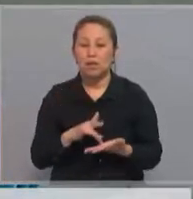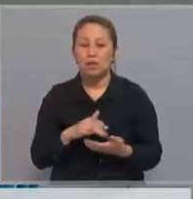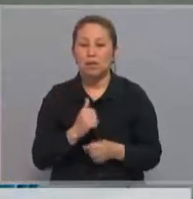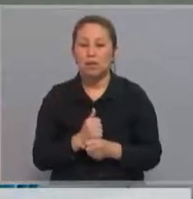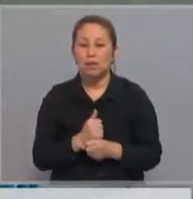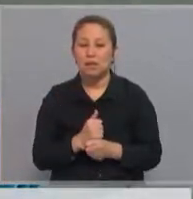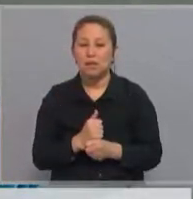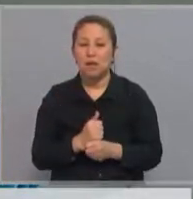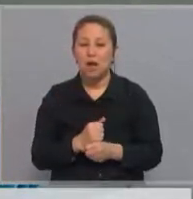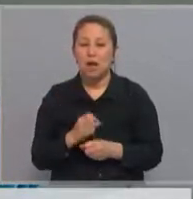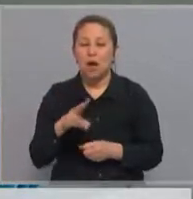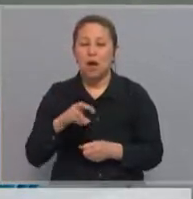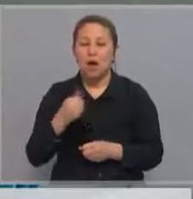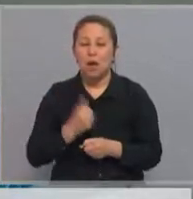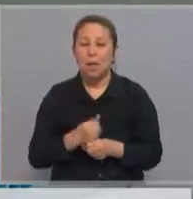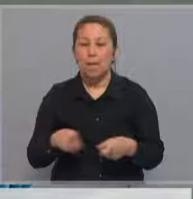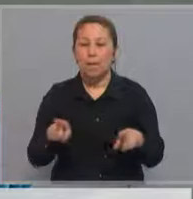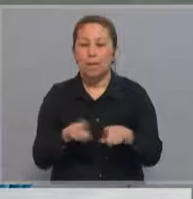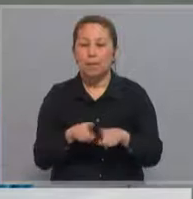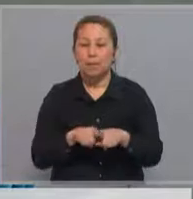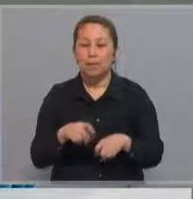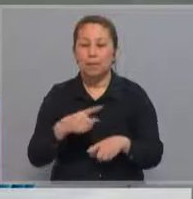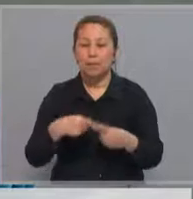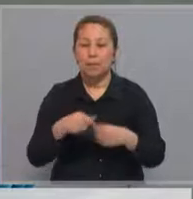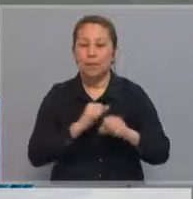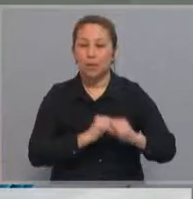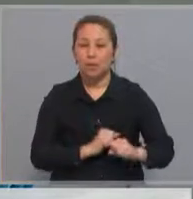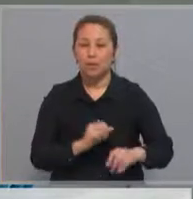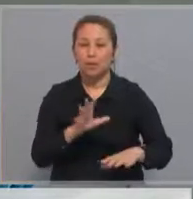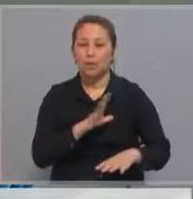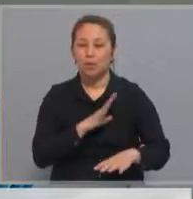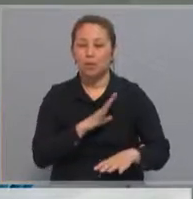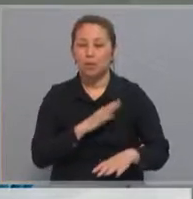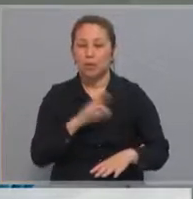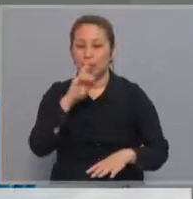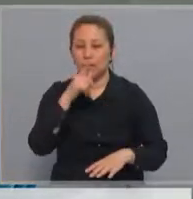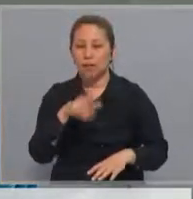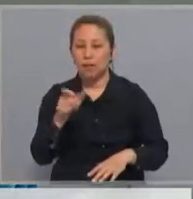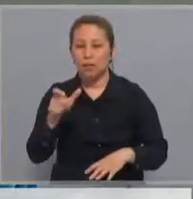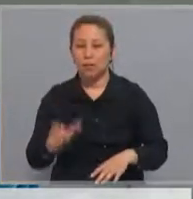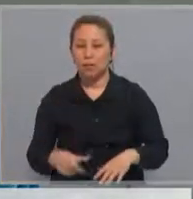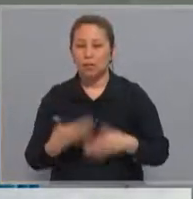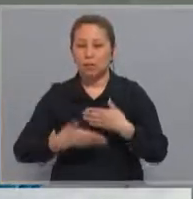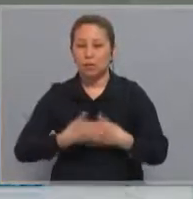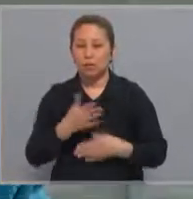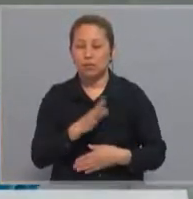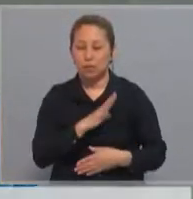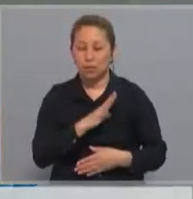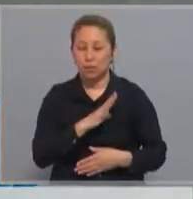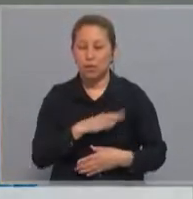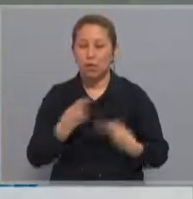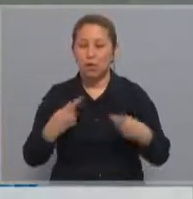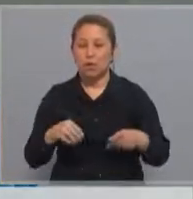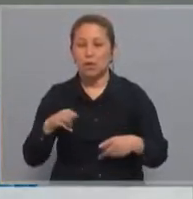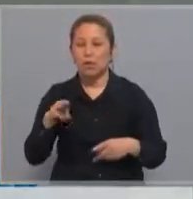сыйымсыз әрекеті бойынша мобильді топтың араласуымен кәсіпкердің құқығы қорғалған болатын. Кінәлі тұлғаларға тәртіптік шара қолданған. Бұдан